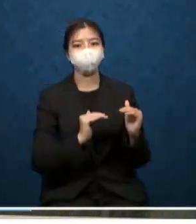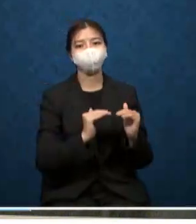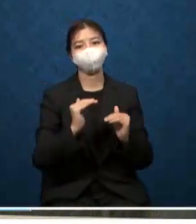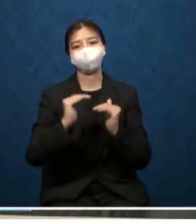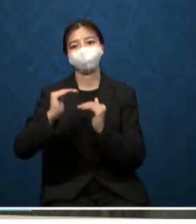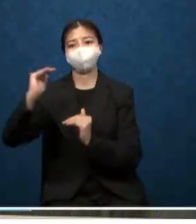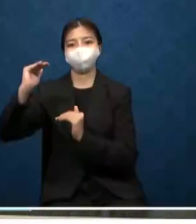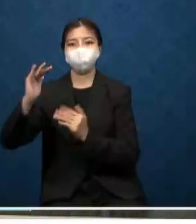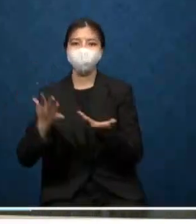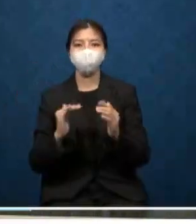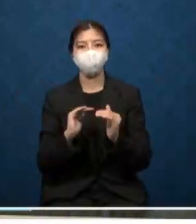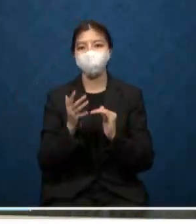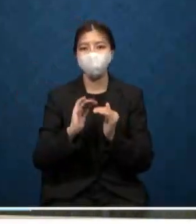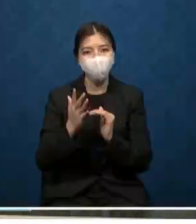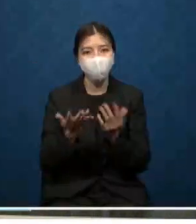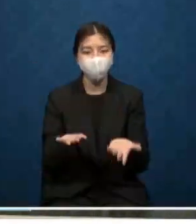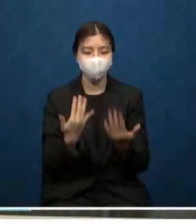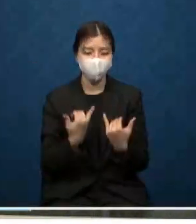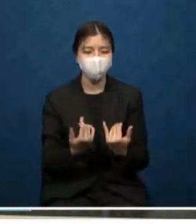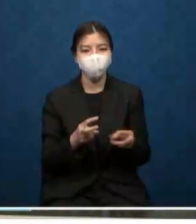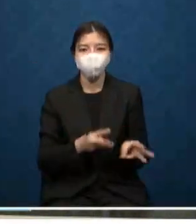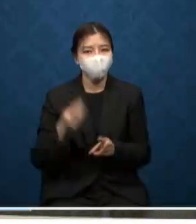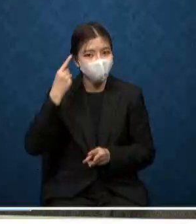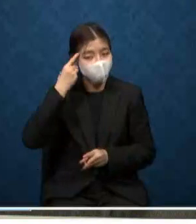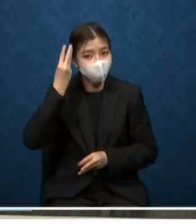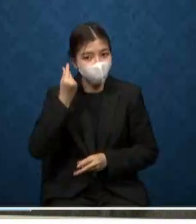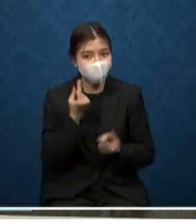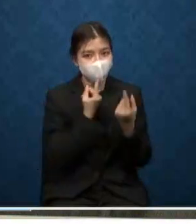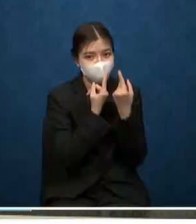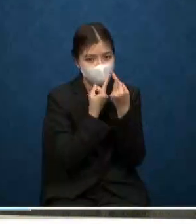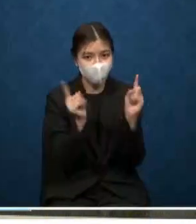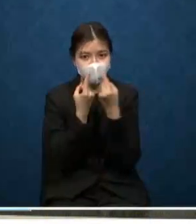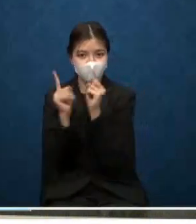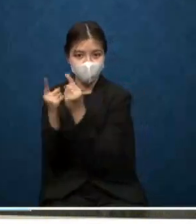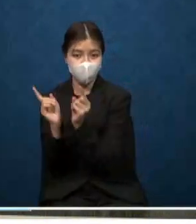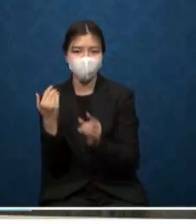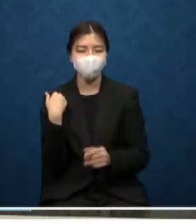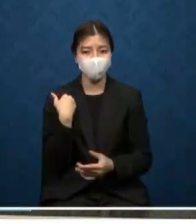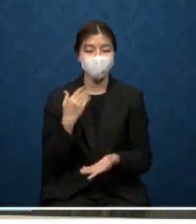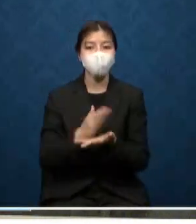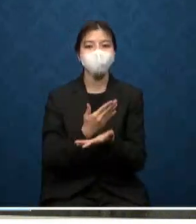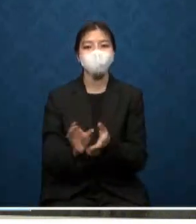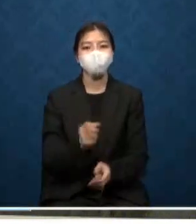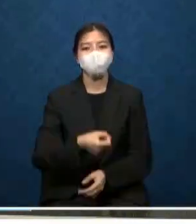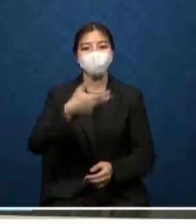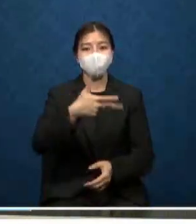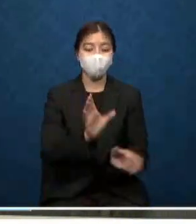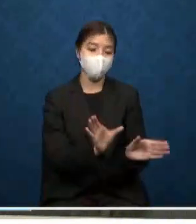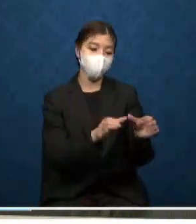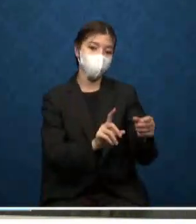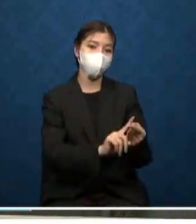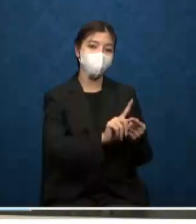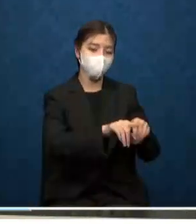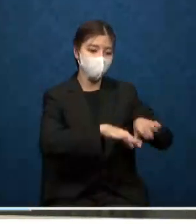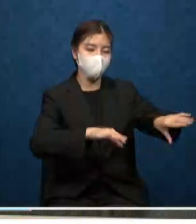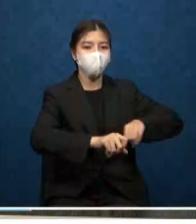ด้วยหลักคิดที่ดูจะแปลกพอสมควรผมขออนุญาตแบ่งเป็น3กลุ่มตามวัยง่ายๆนะครับอันที่1คือกลุ่มเด็กและเ